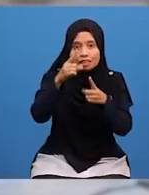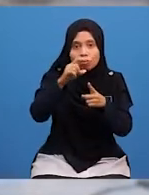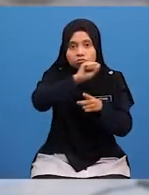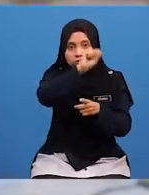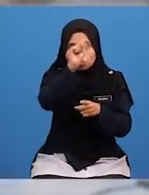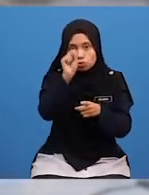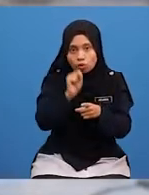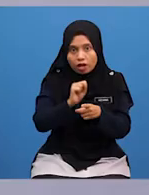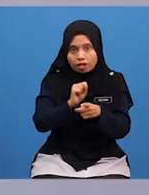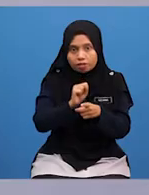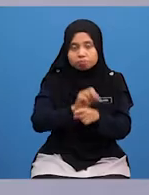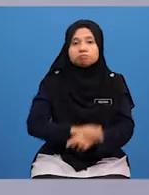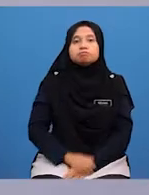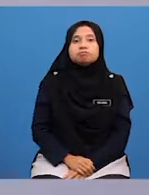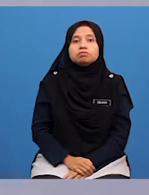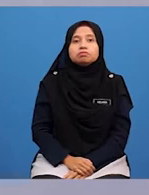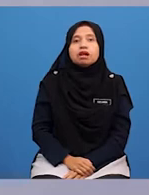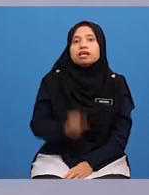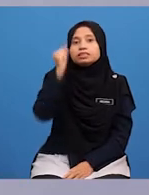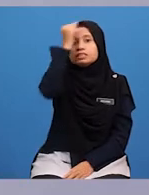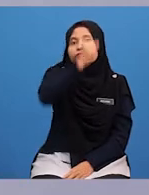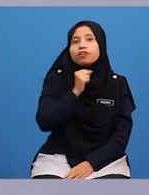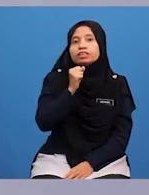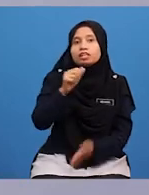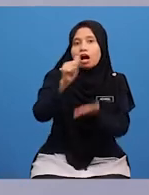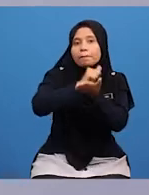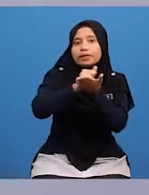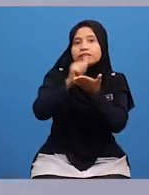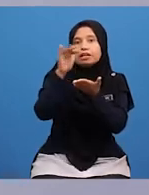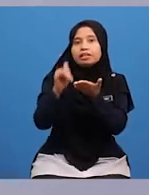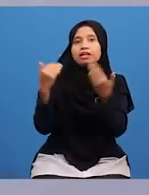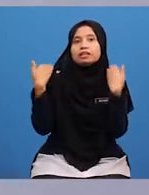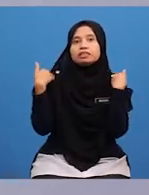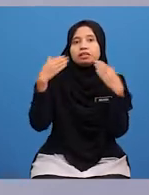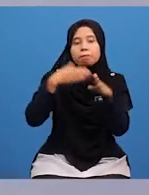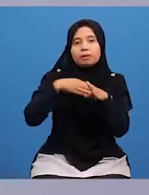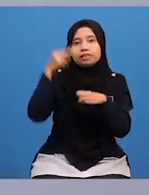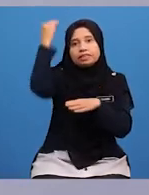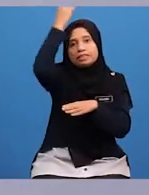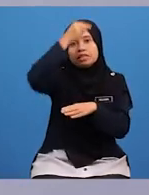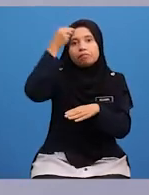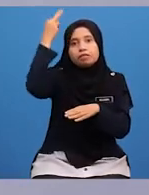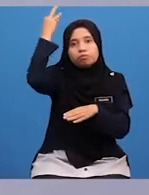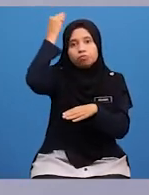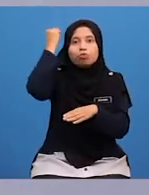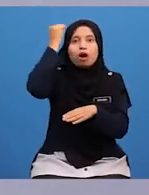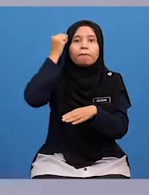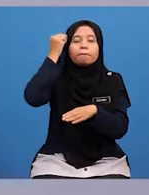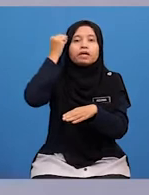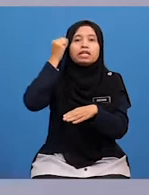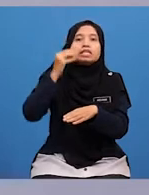jawab soalan berikut. Sifat amanah yang ada pada Nabi Muhammad